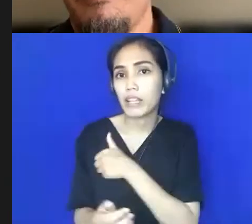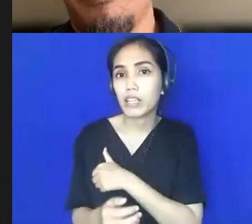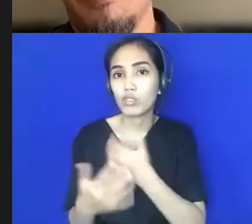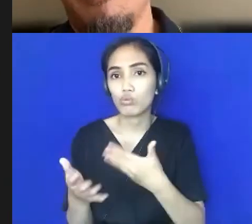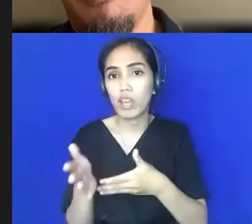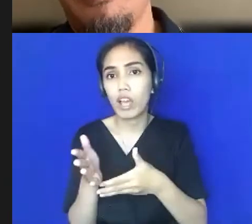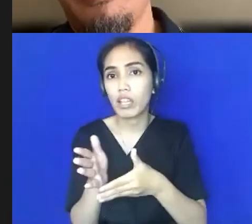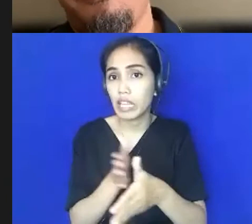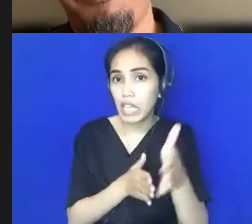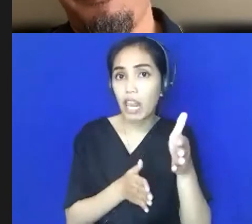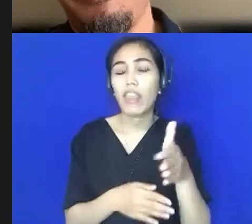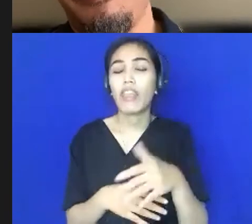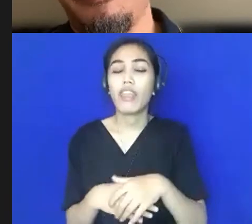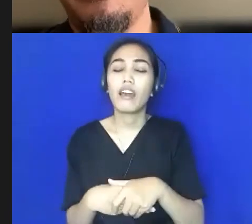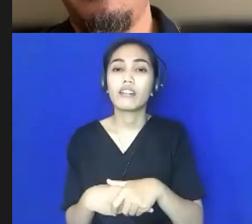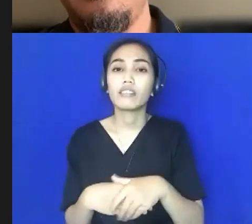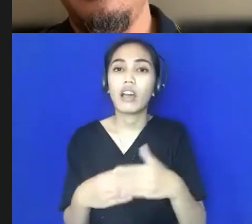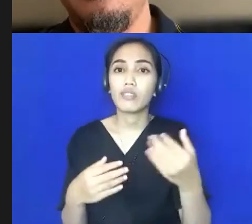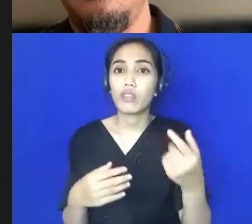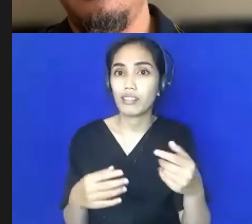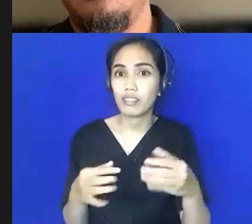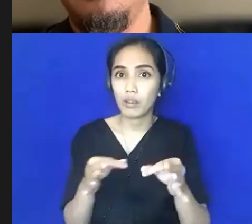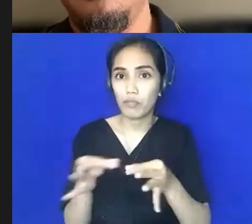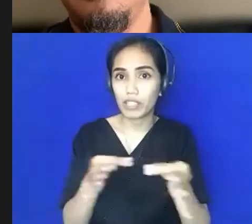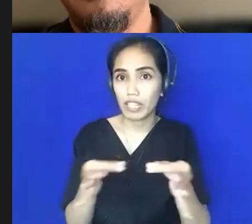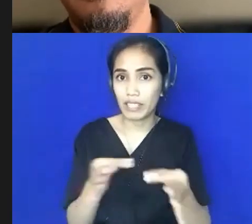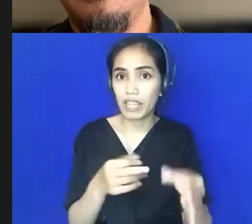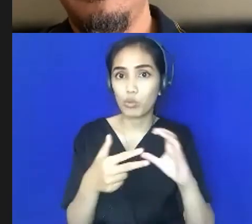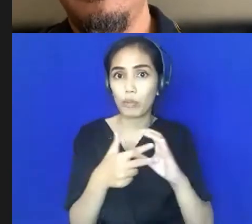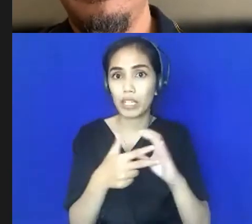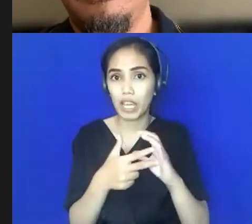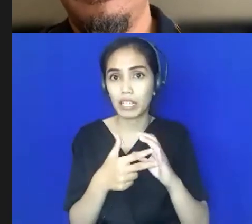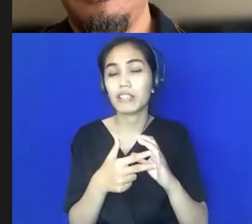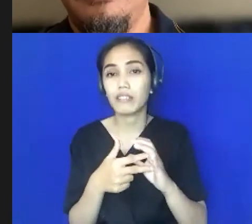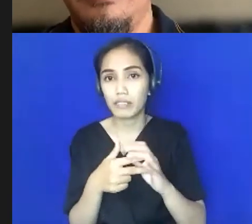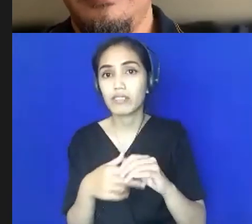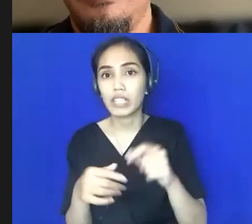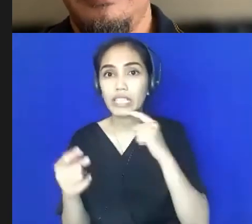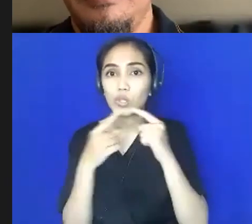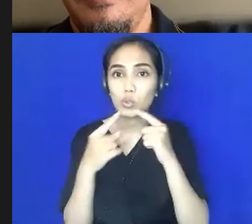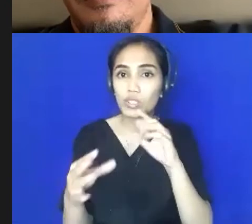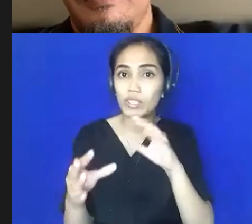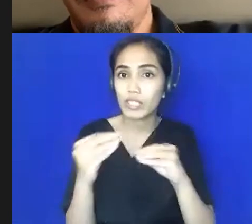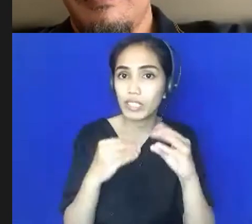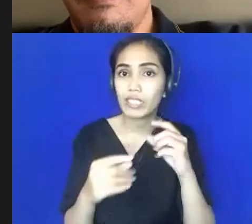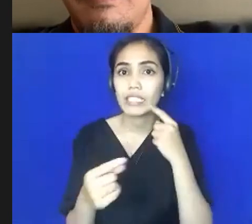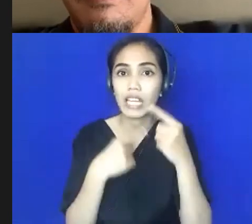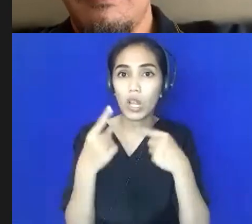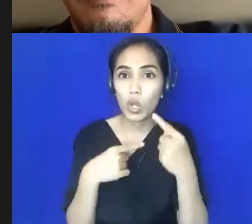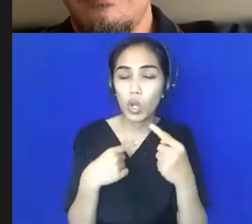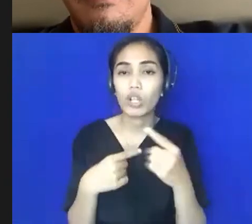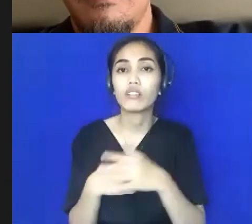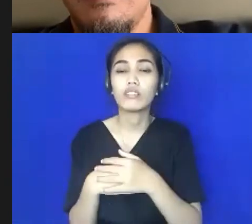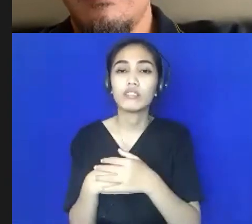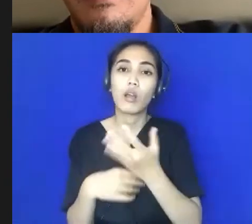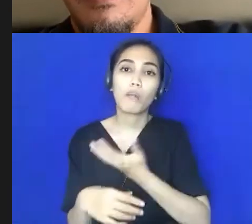kita juga memfasilitasi webinar untuk itu. Sehingga langsung terjadi diskusi, dialog antara yang ingin